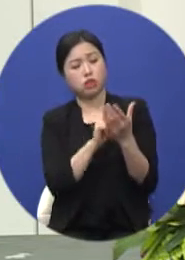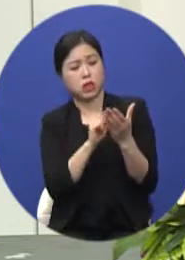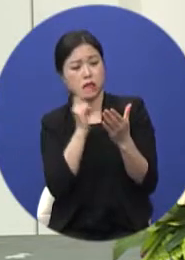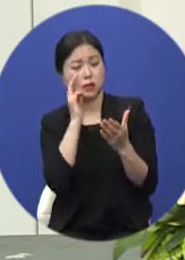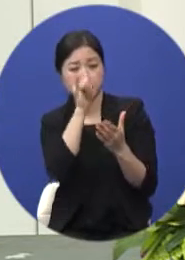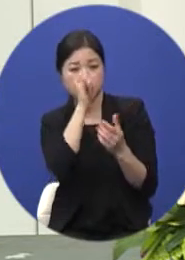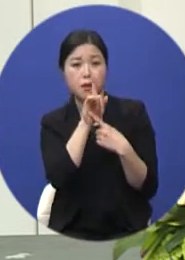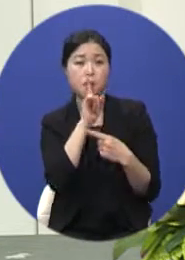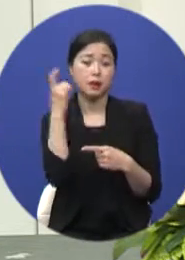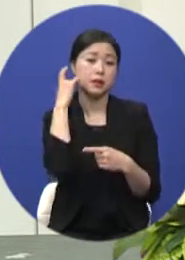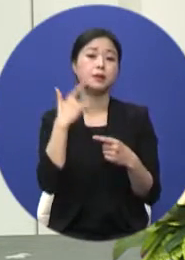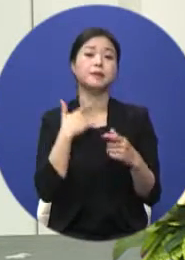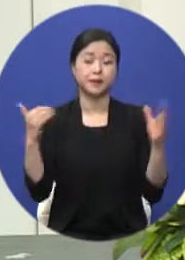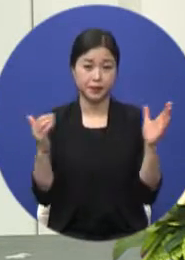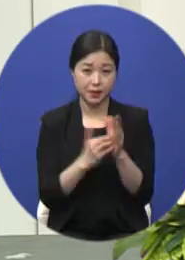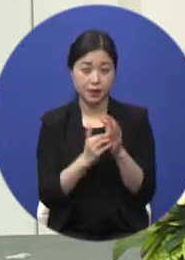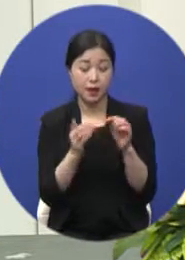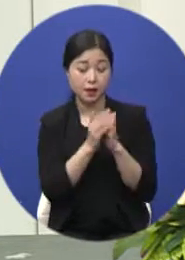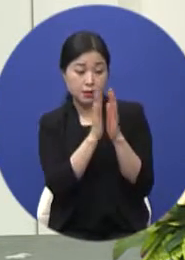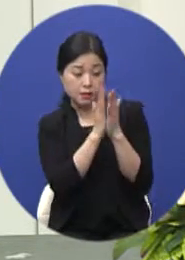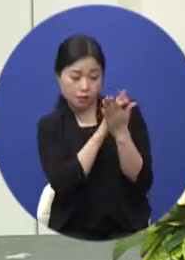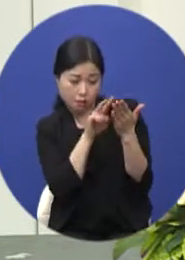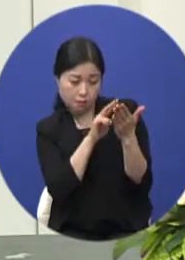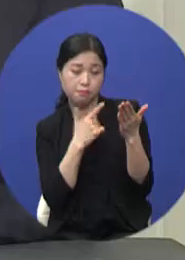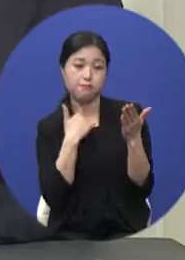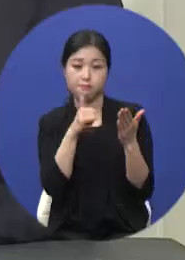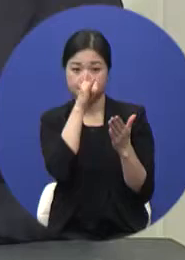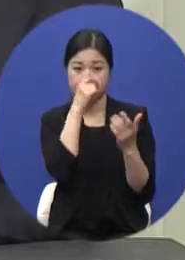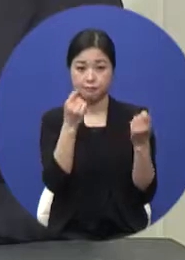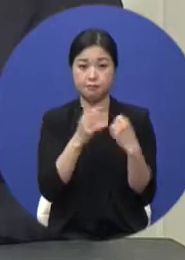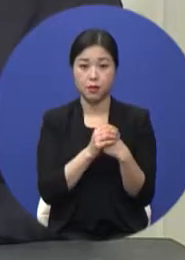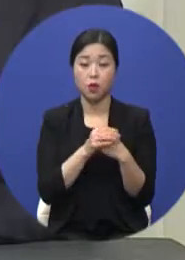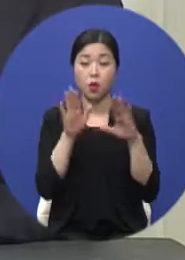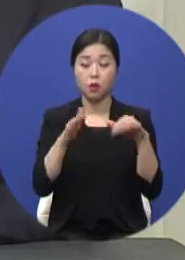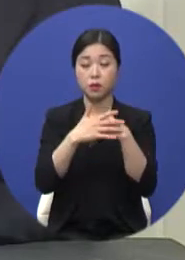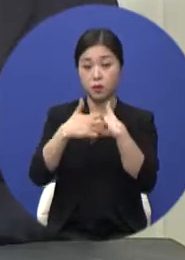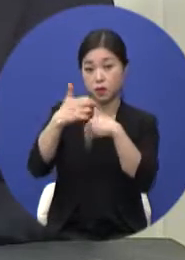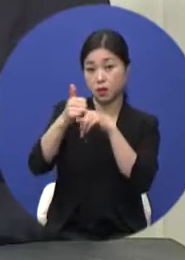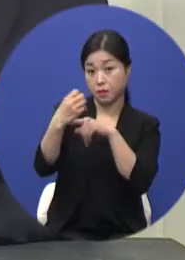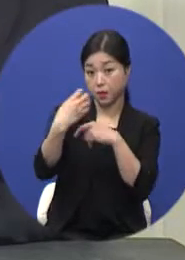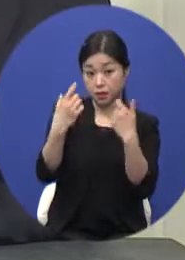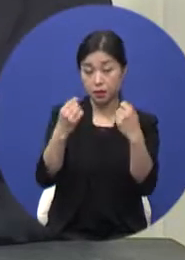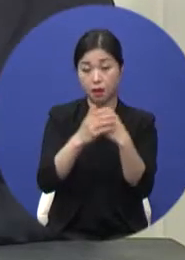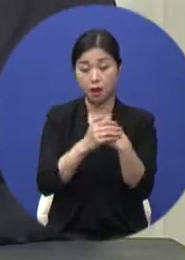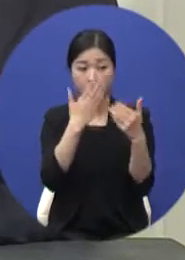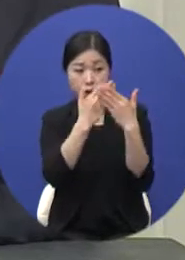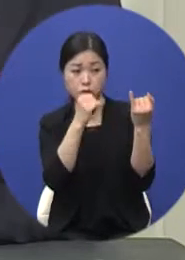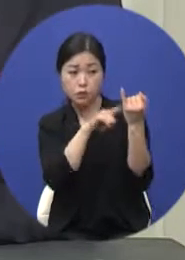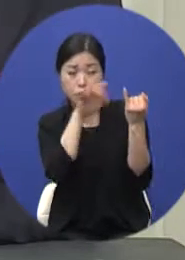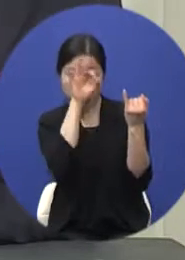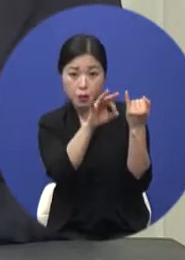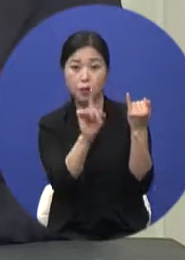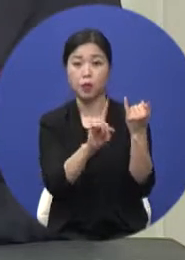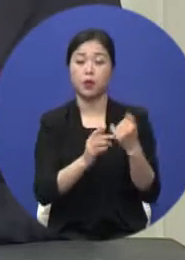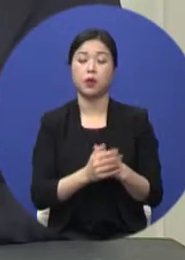그런 걸 제가 잡지에서 네. 읽은 적이 있는데 그걸 전문의가 얘기해 줍니다. 여사님 그 아주머니들 보면은 대부분